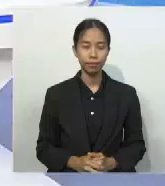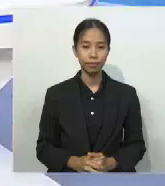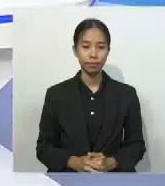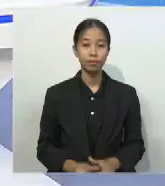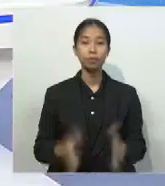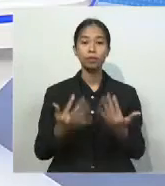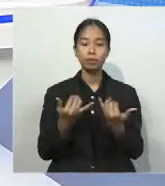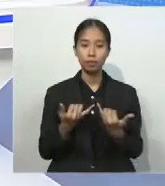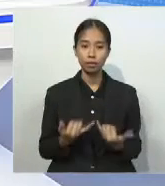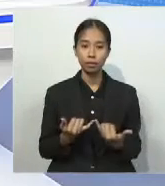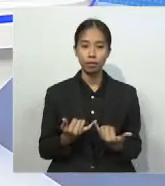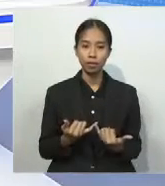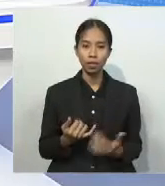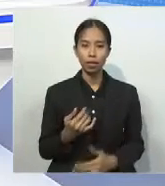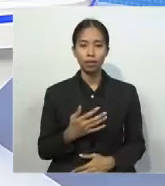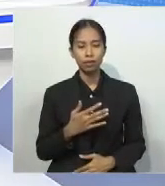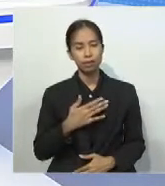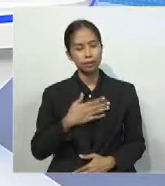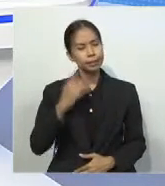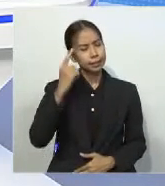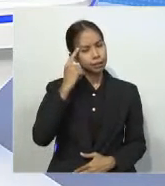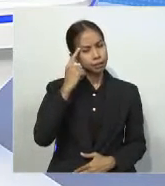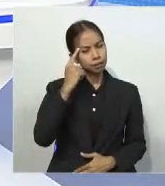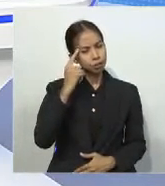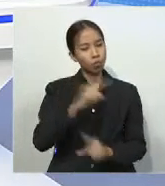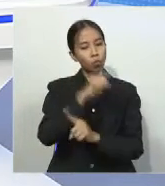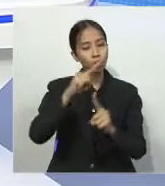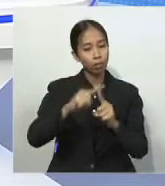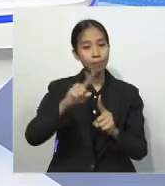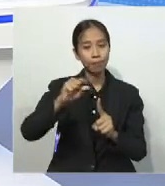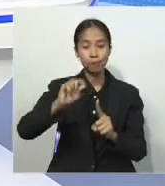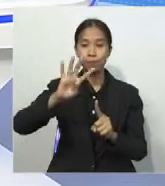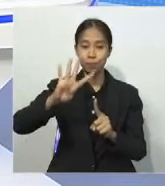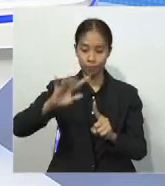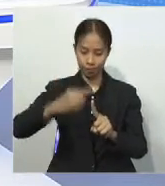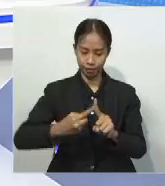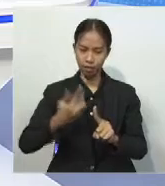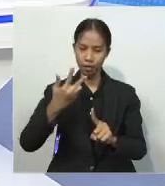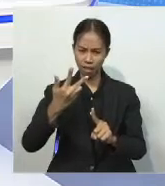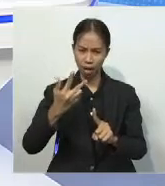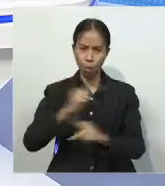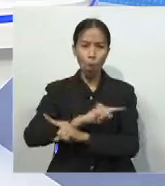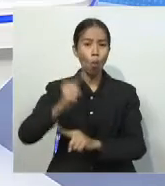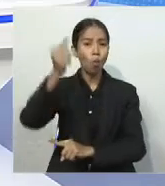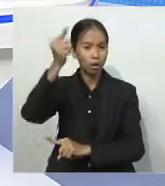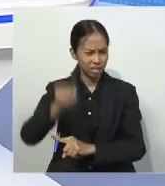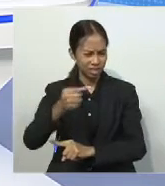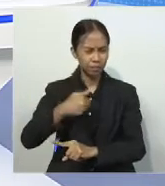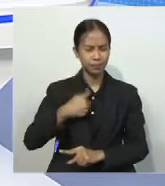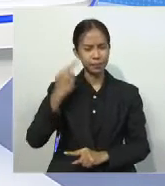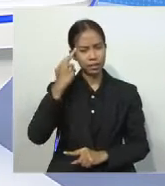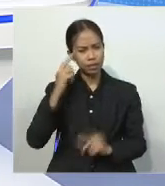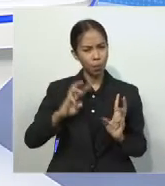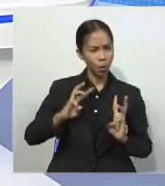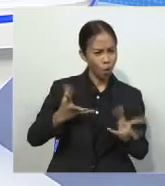และสำหรับคุณผู้ชมนะคะที่มีความคิดว่าวันที่24มีนาคมซึ่งเป็นวันเลือกตั้งจริงเนี่ยเราไม่พร้อมเราไม่สะ